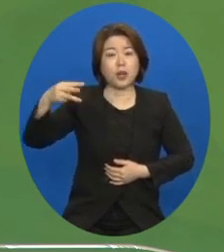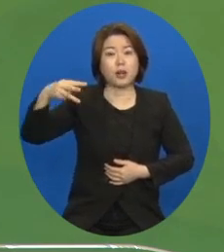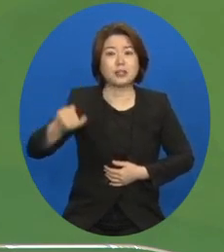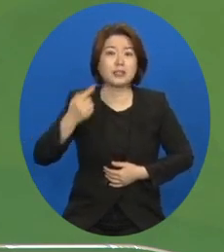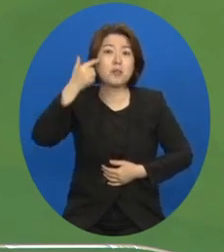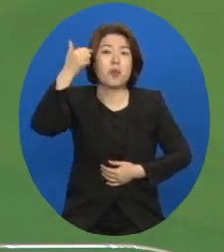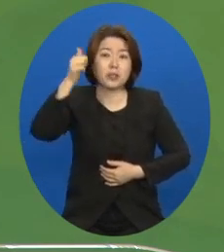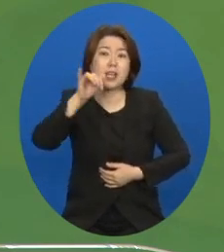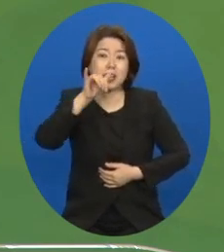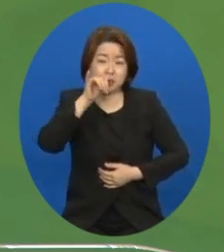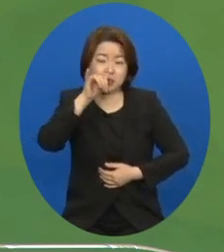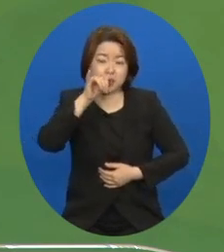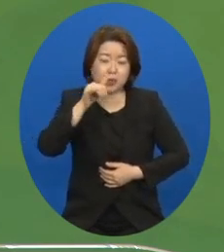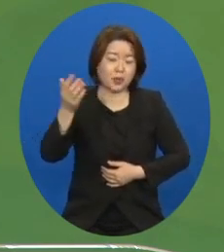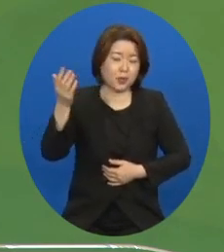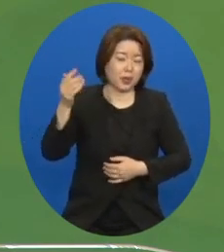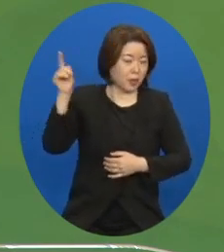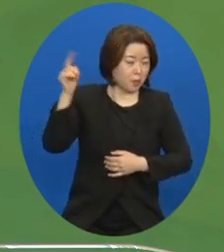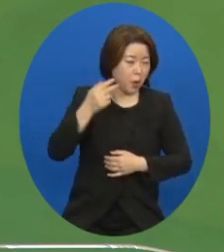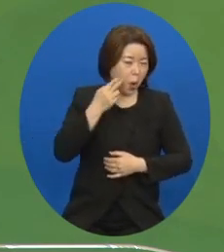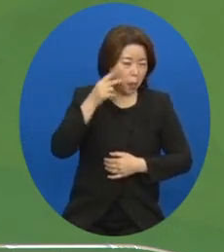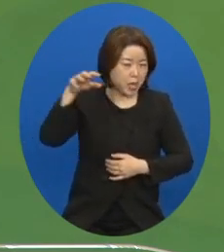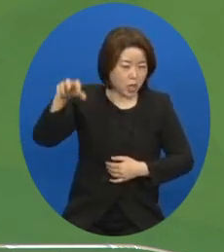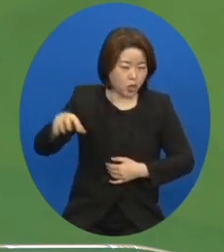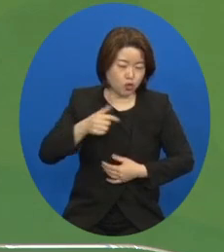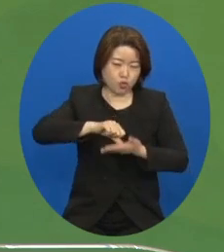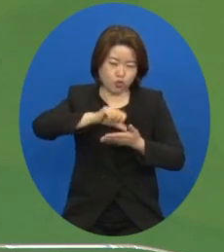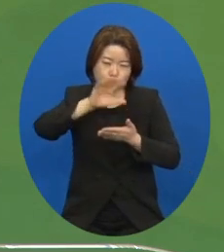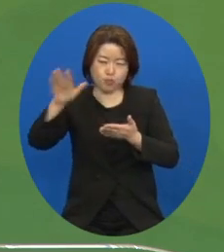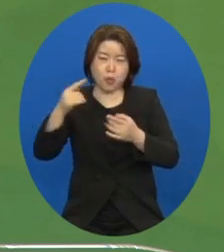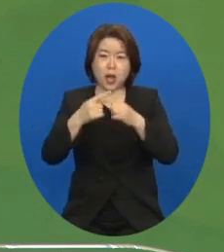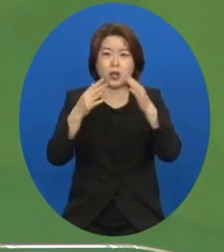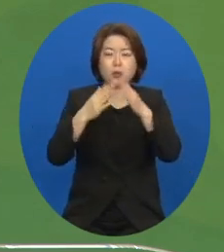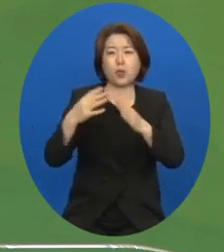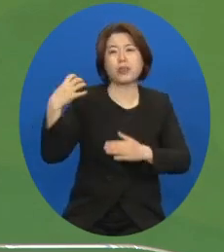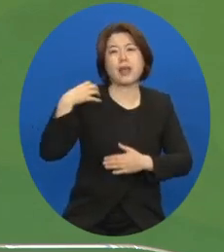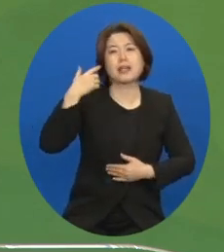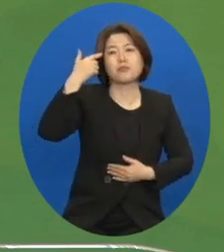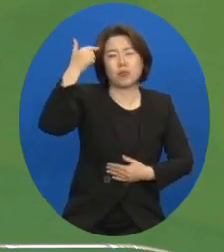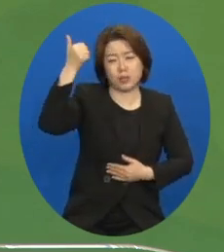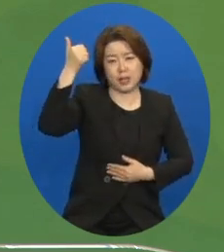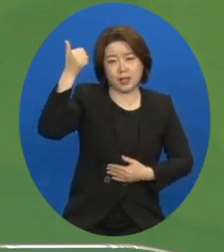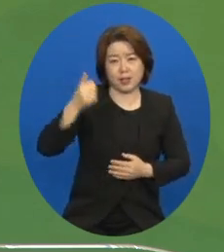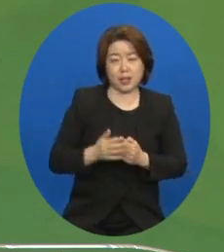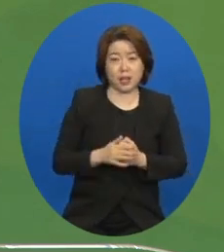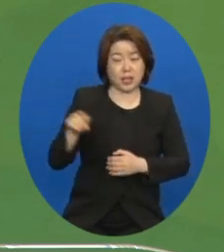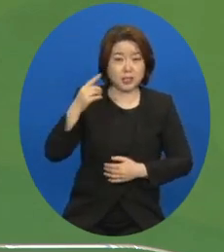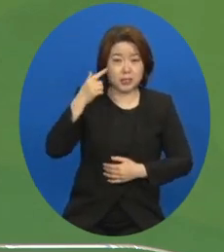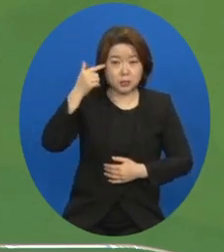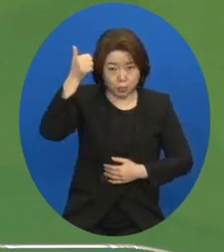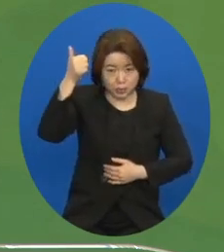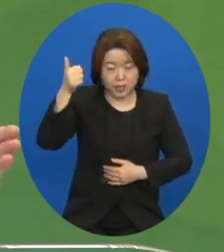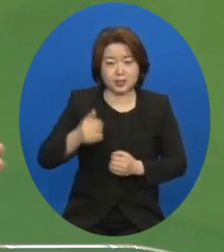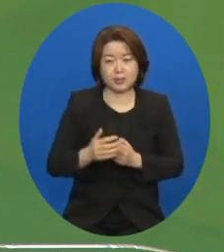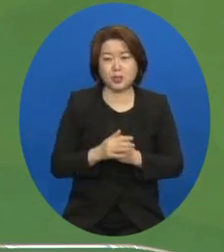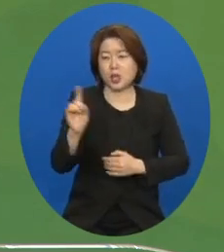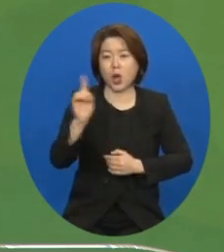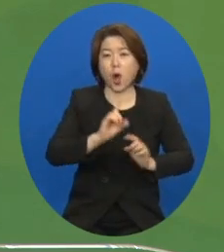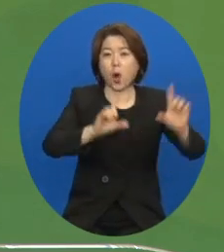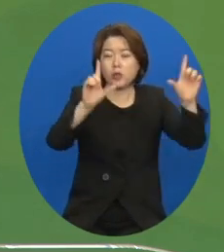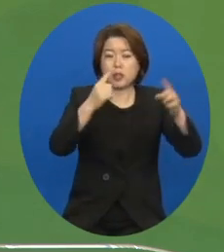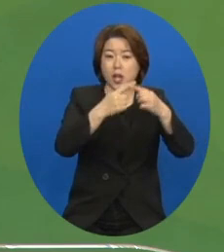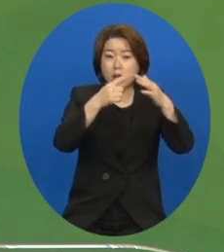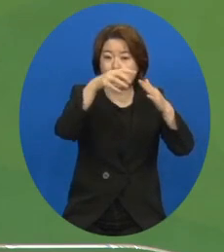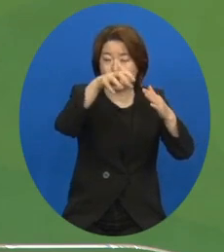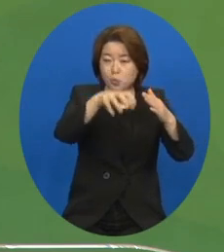채플 이라는 아주 유명한 교회 담임 목사님이기도 했는데 그 목사님이 어느 날 교인들